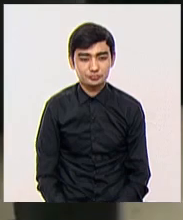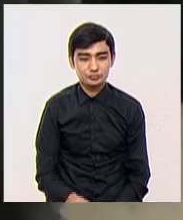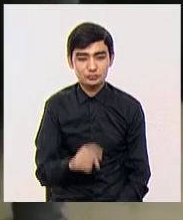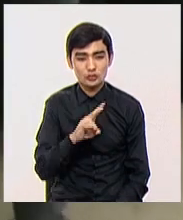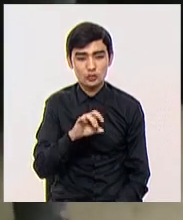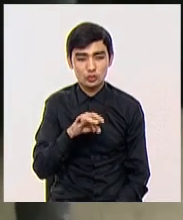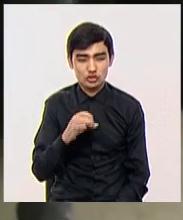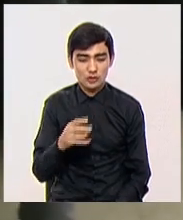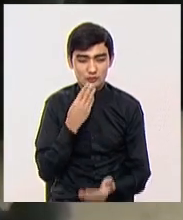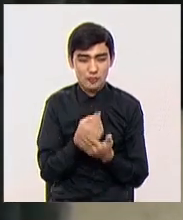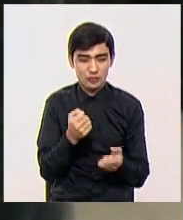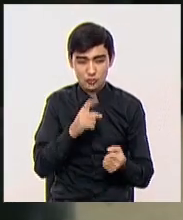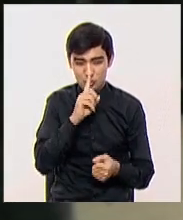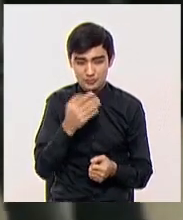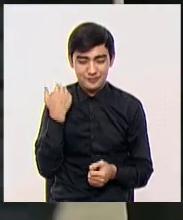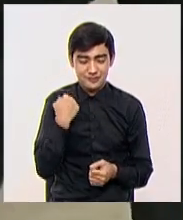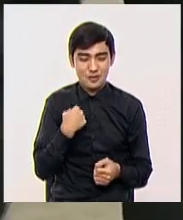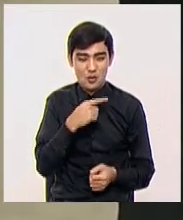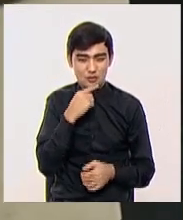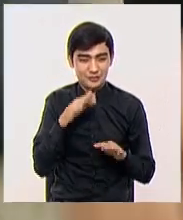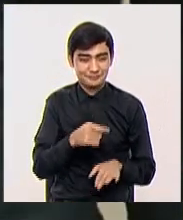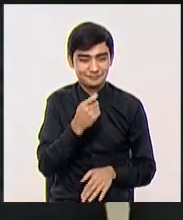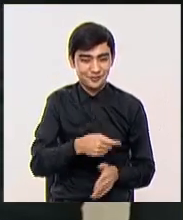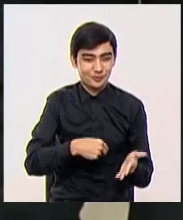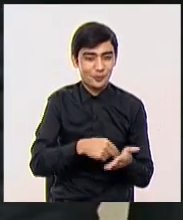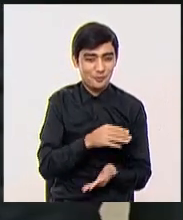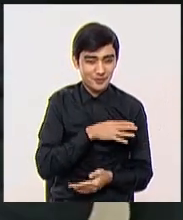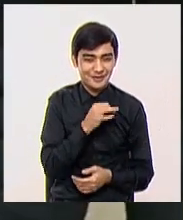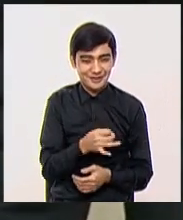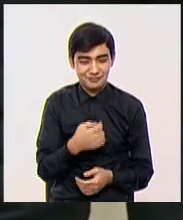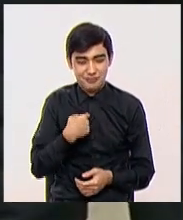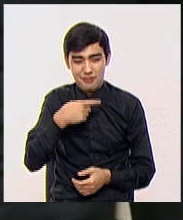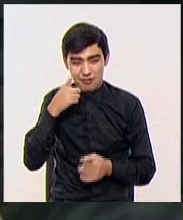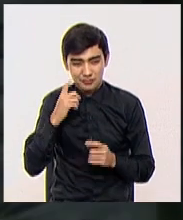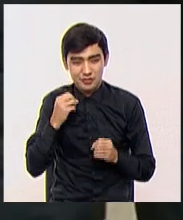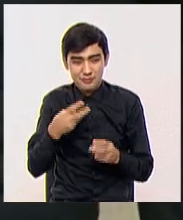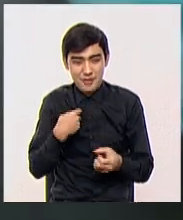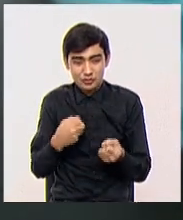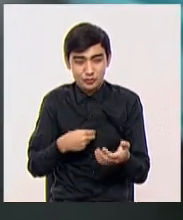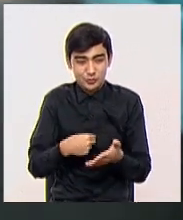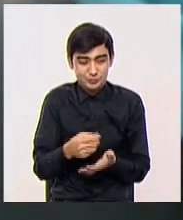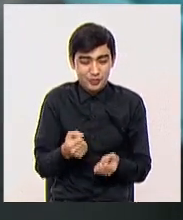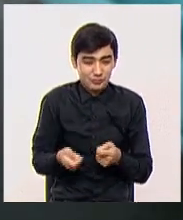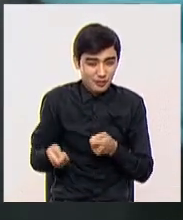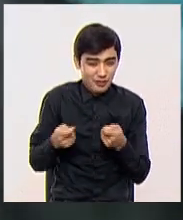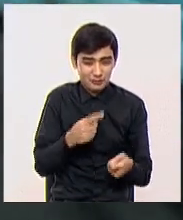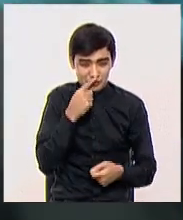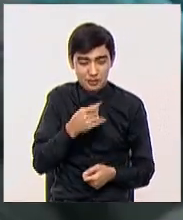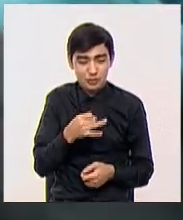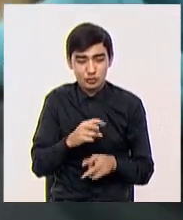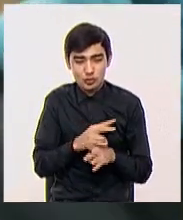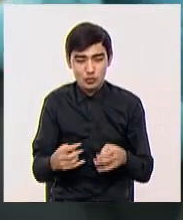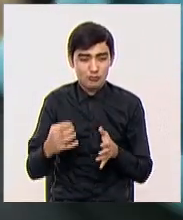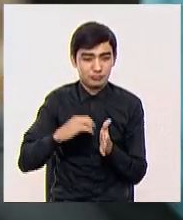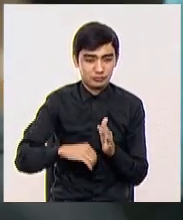Нұржан Сатаев көлігін бір жыл бұрын Ресейден арзанға сатып алған, сондықтан маңдай термен тапқан ақшама келген көлігімді ешкімнің тартып